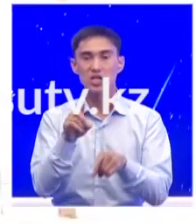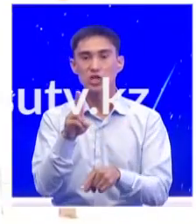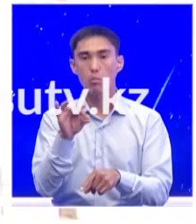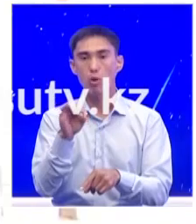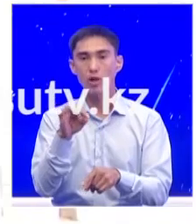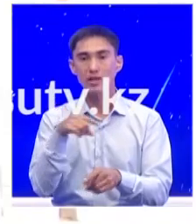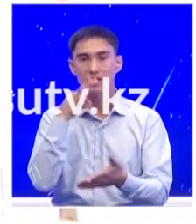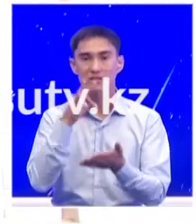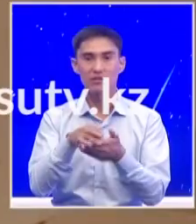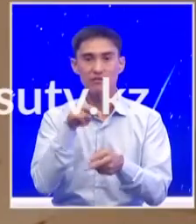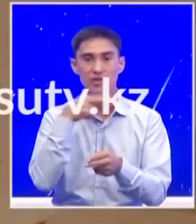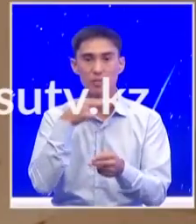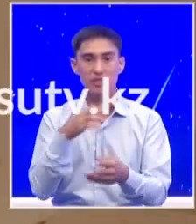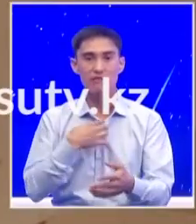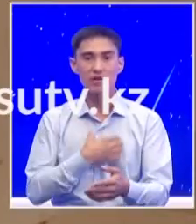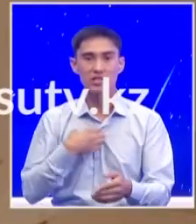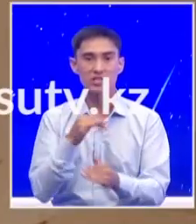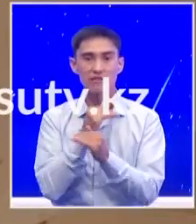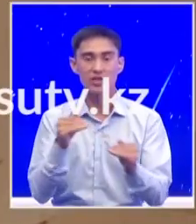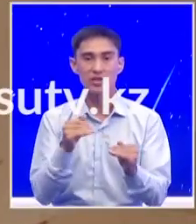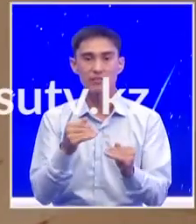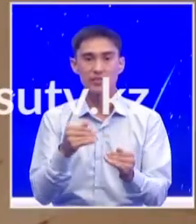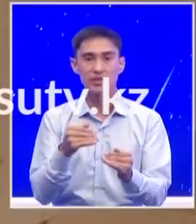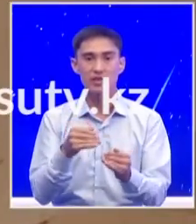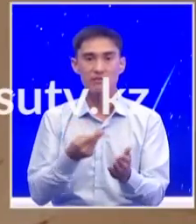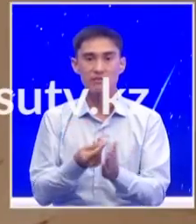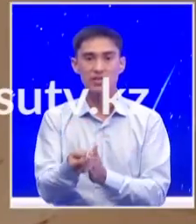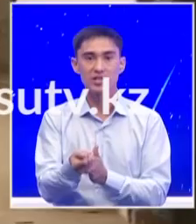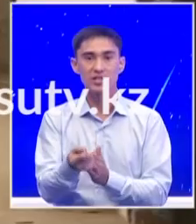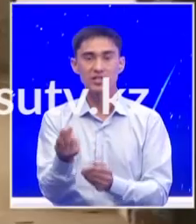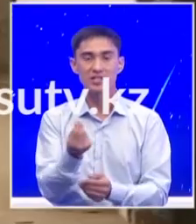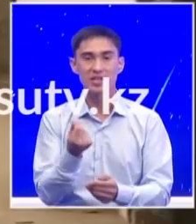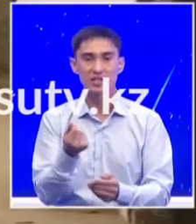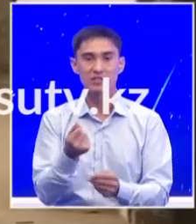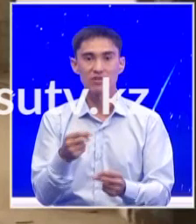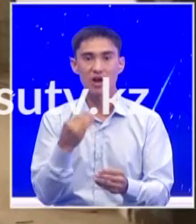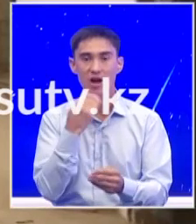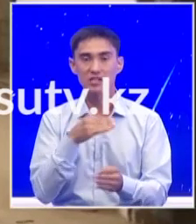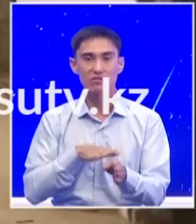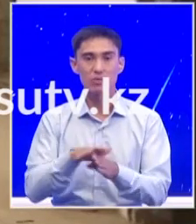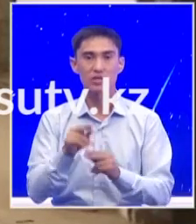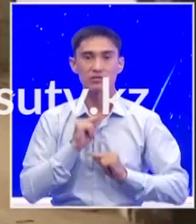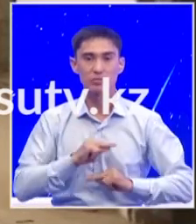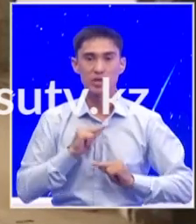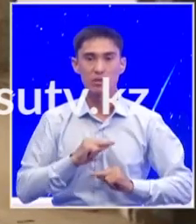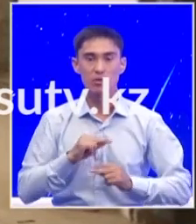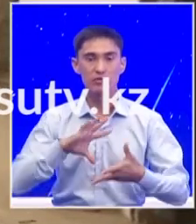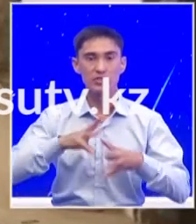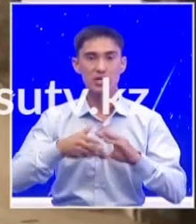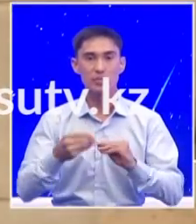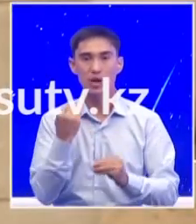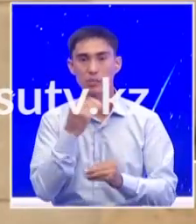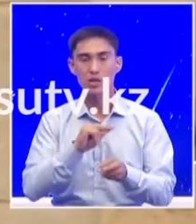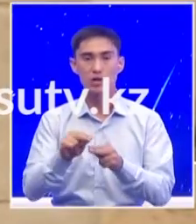Джангирбаев акцентировал внимание на важности эффективного освоения выделенных средств, а также качества выполняемых работ. В целом, на